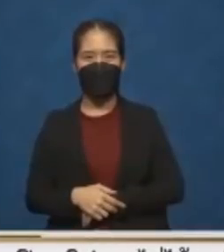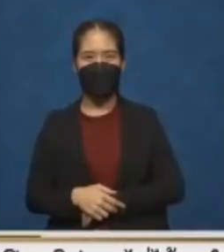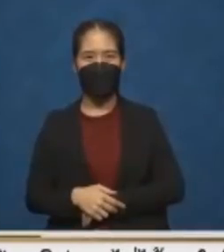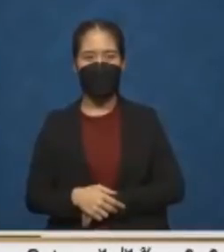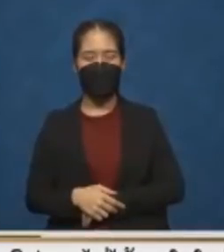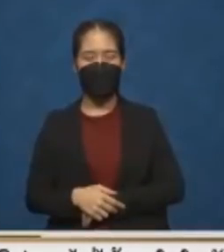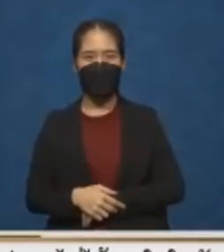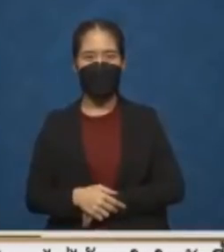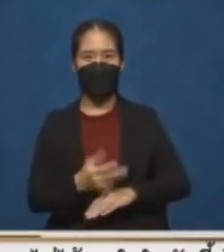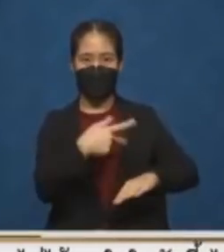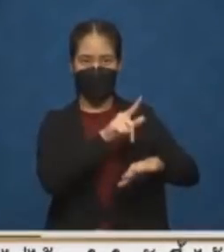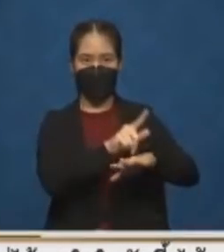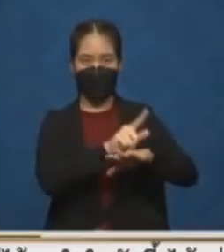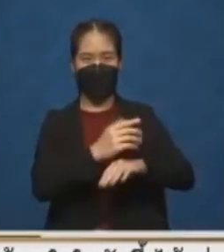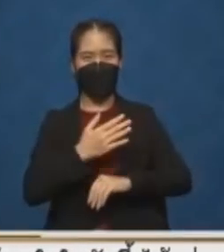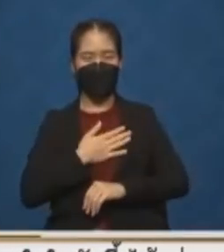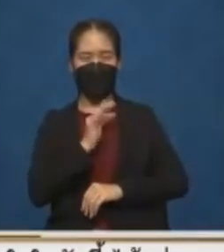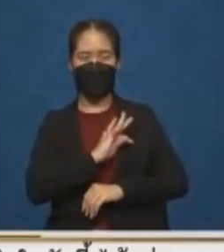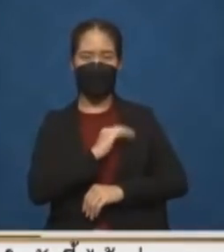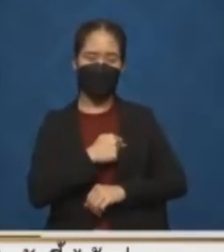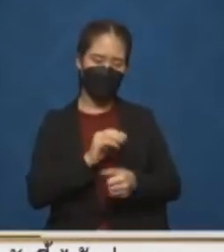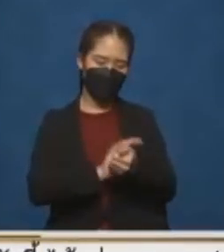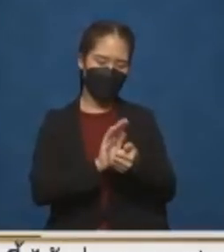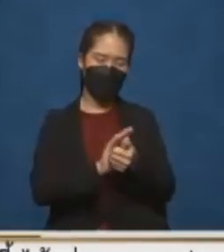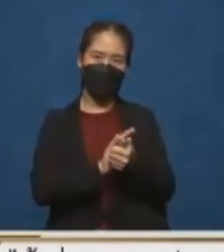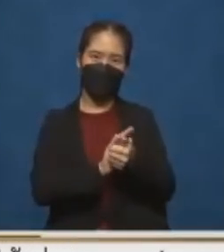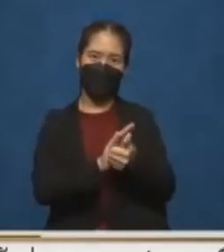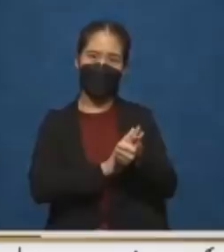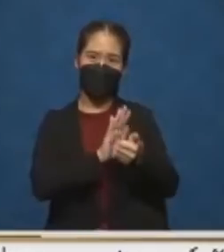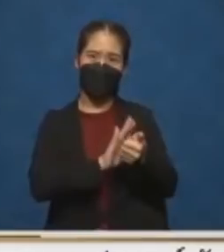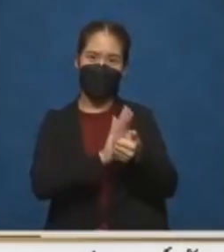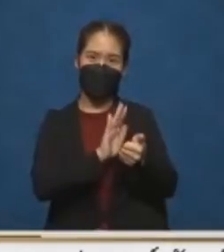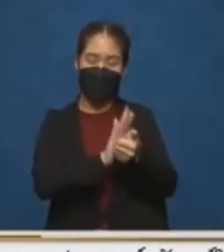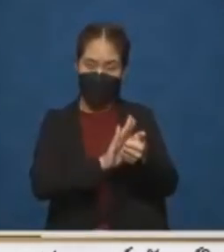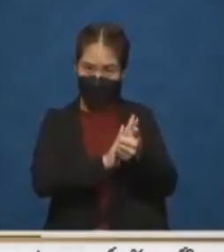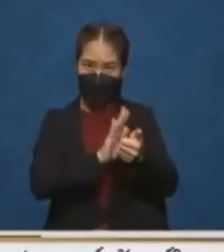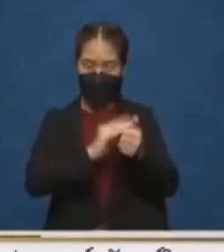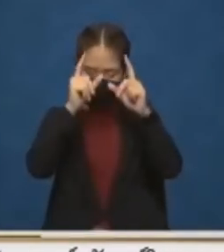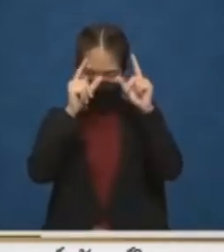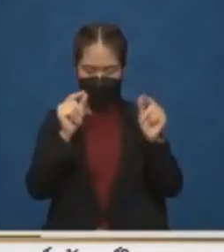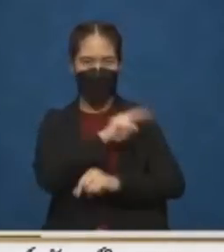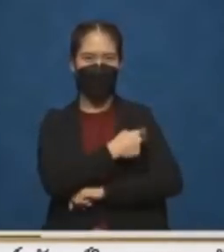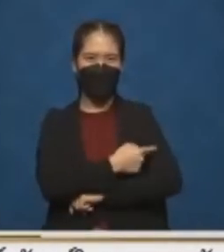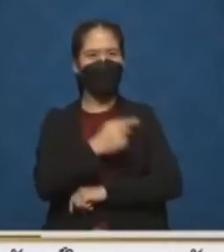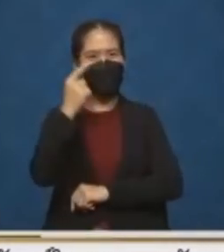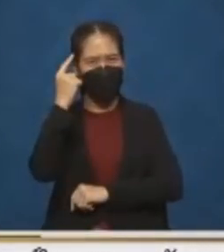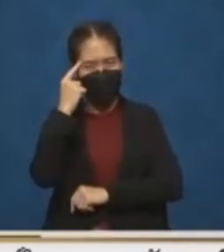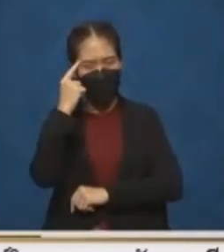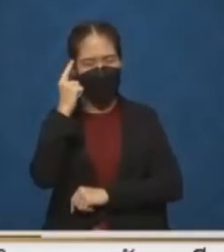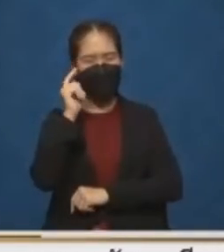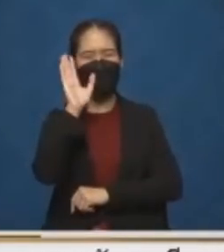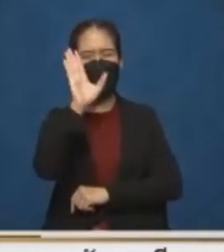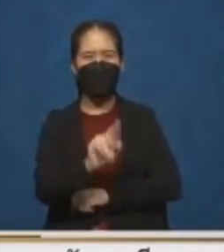รรพดานครับผมเห็ใจบุคลากรทางการแพทย์ที่ได้ทำงานแล้ต้มาคิดแบบนี้เป็นการ